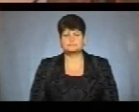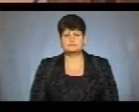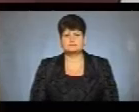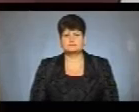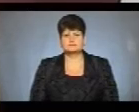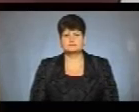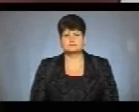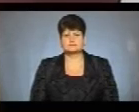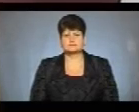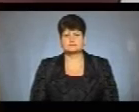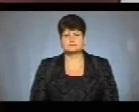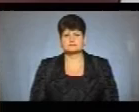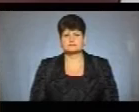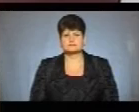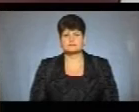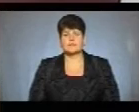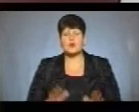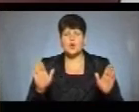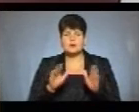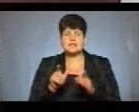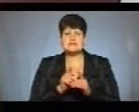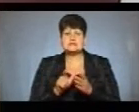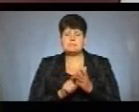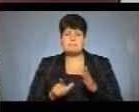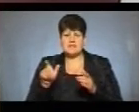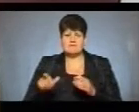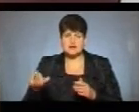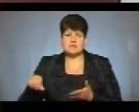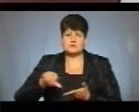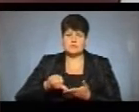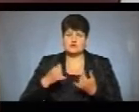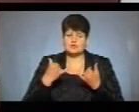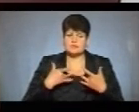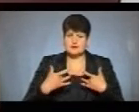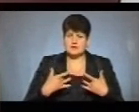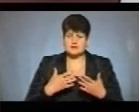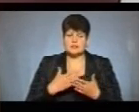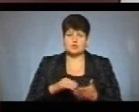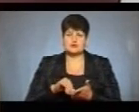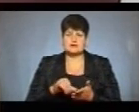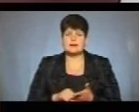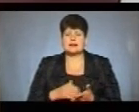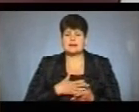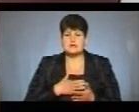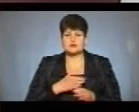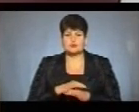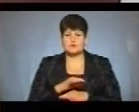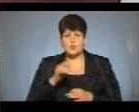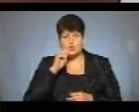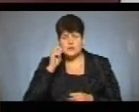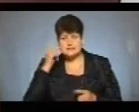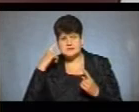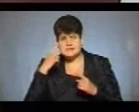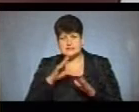Тернопіль. Оперні співаки, які виступають сьогодні в драмтеатрі, є учасниками канадського проєкту «Українська мистецька пісня».